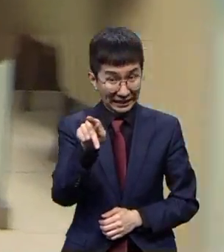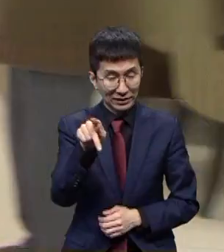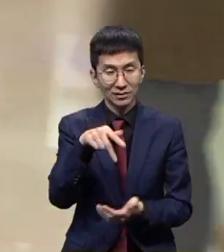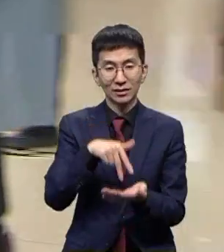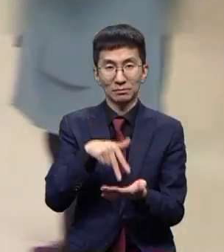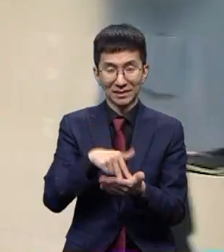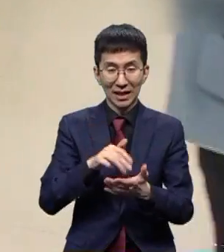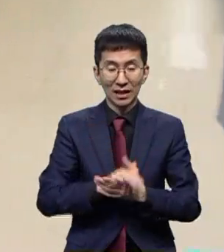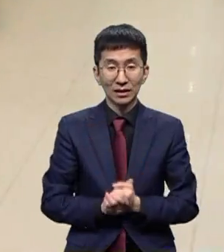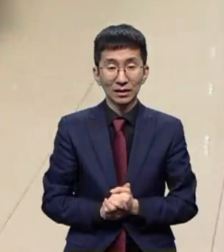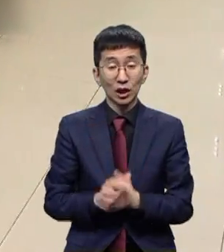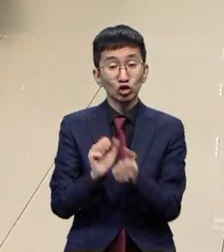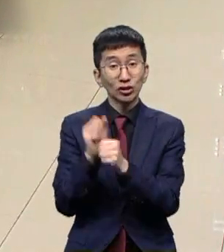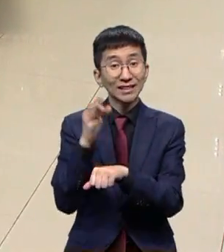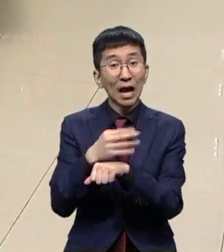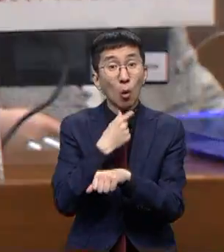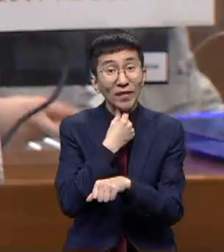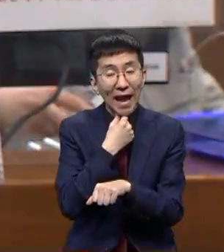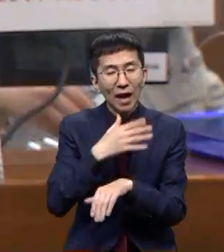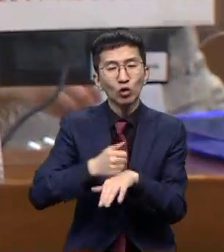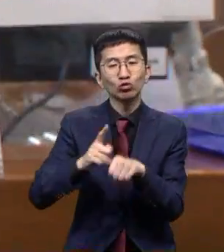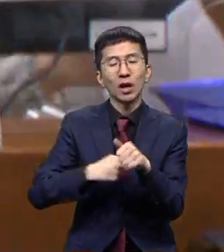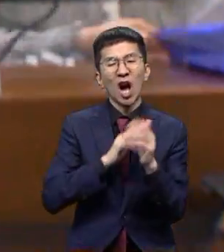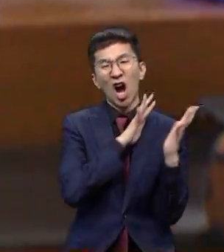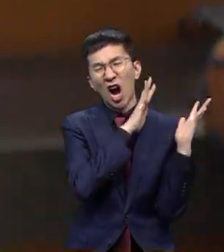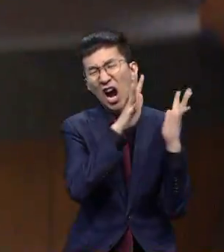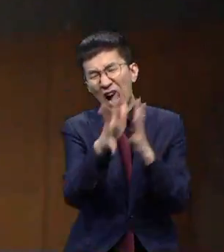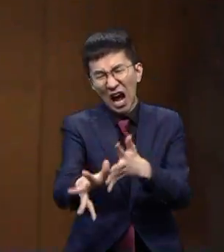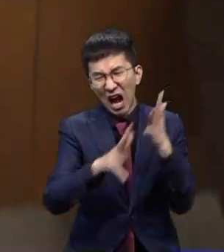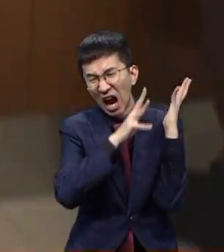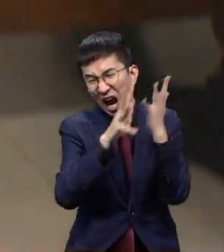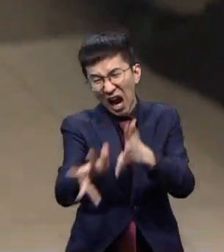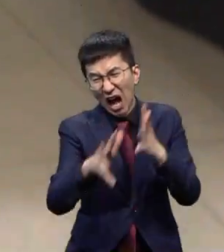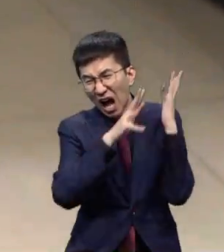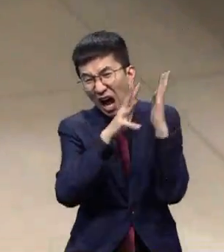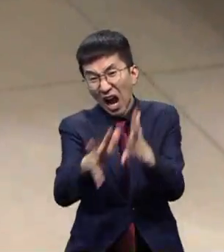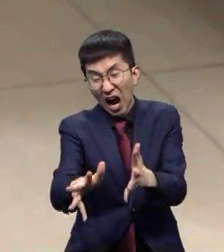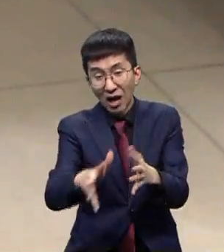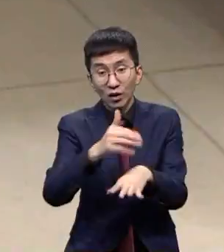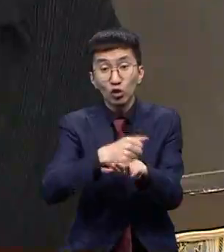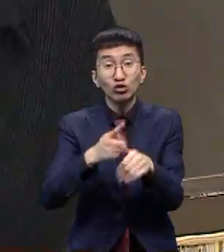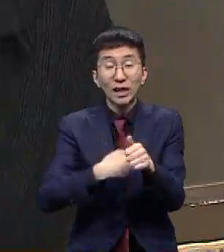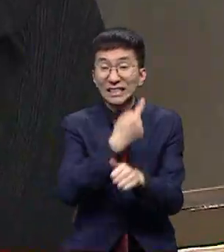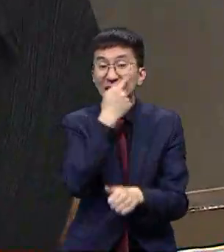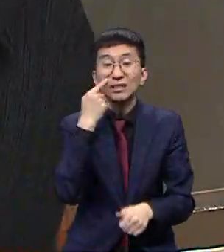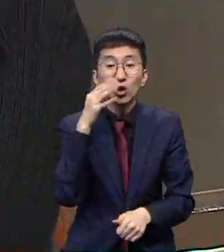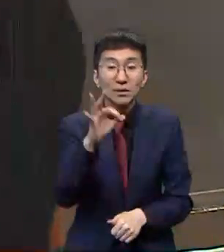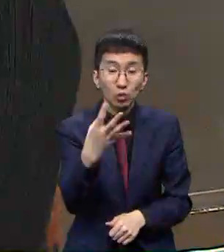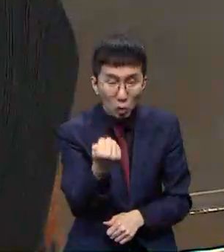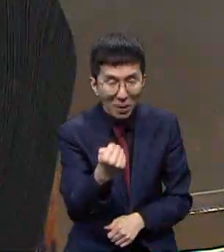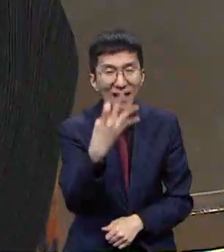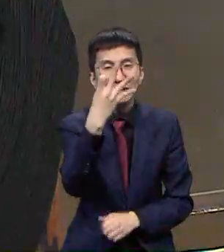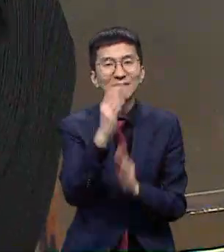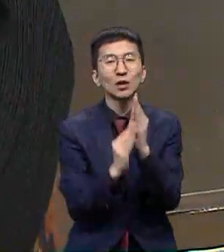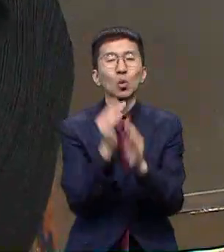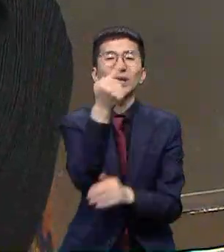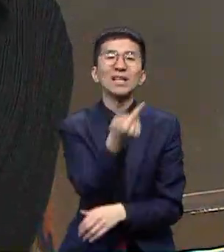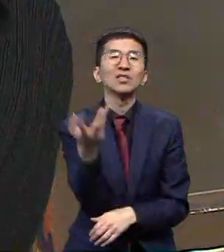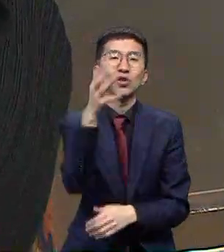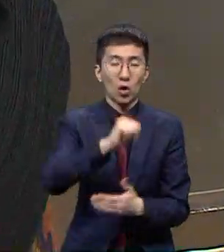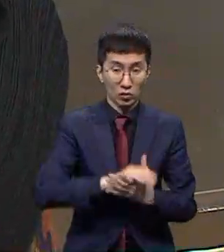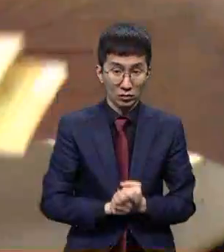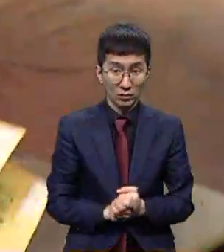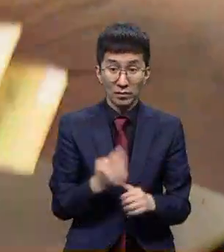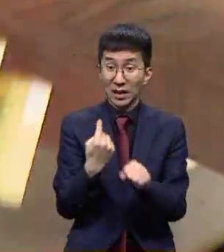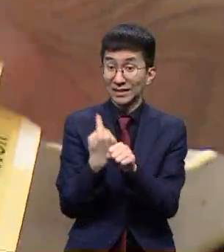SK바이오사이언스 공모주 청약 첫날. 투자자들의 발길이 이어지면서 청약 첫날 증거금으로 14조 1천억 원이 모였습니다.